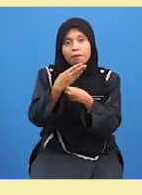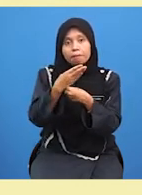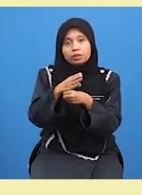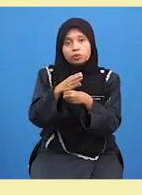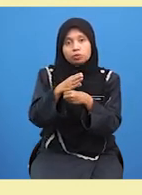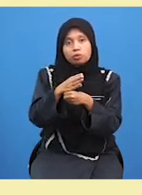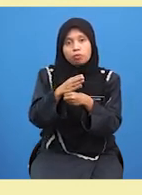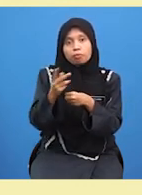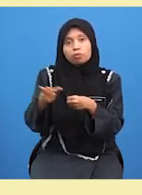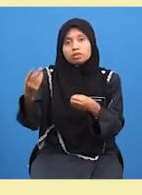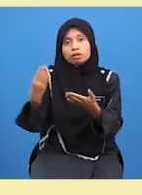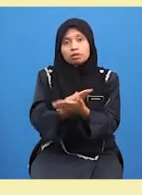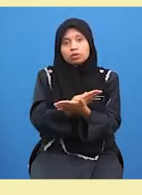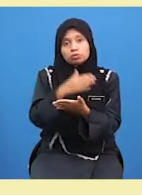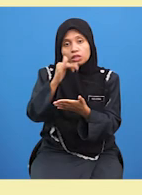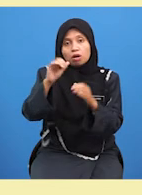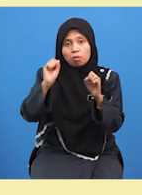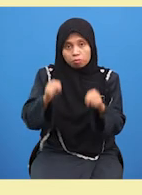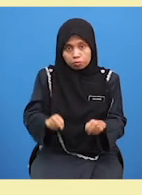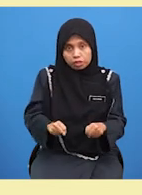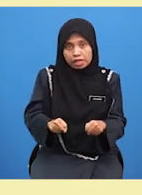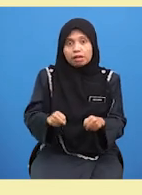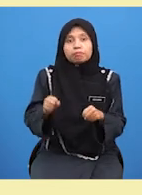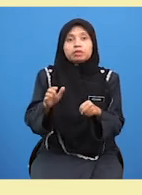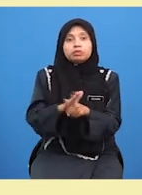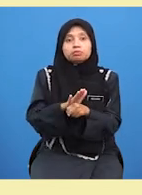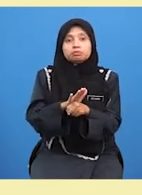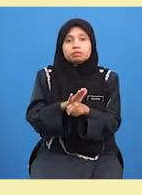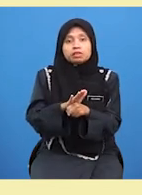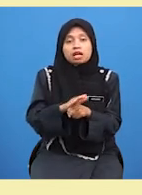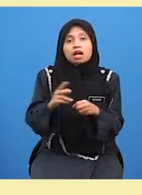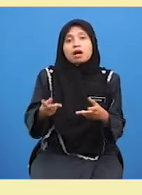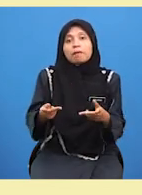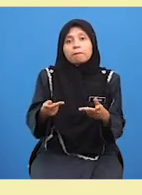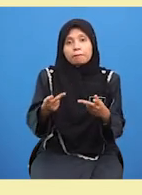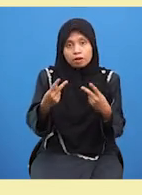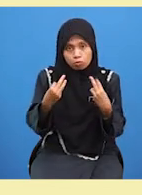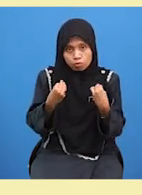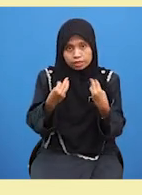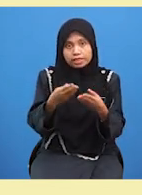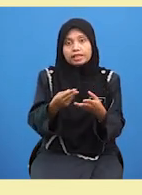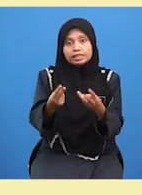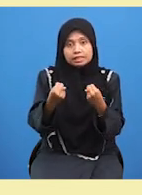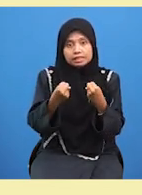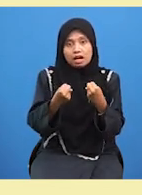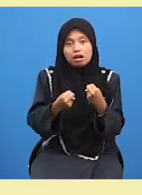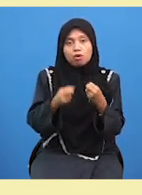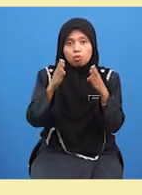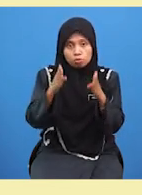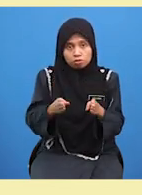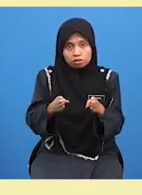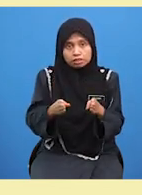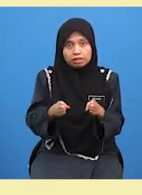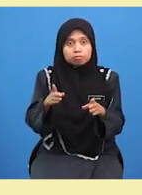baharu yang dapat memenuhi keperluan dan kehendak pelanggan serta